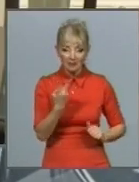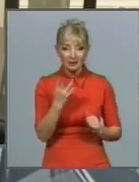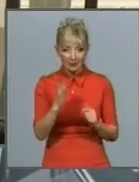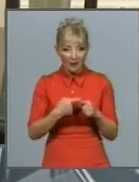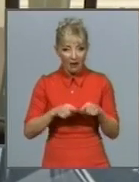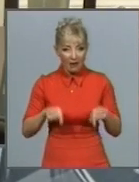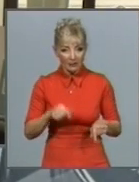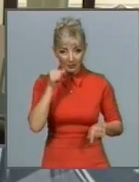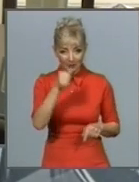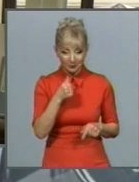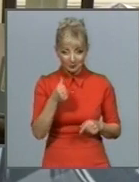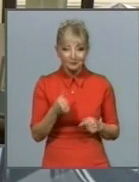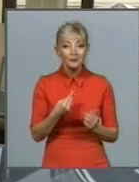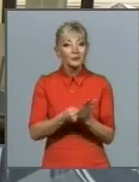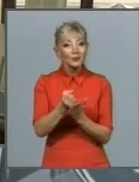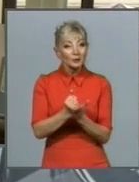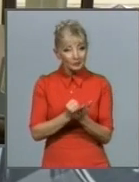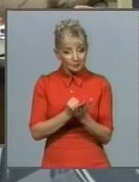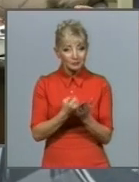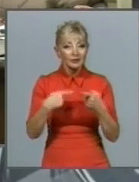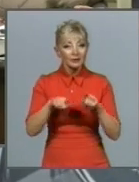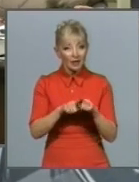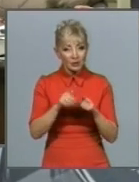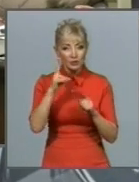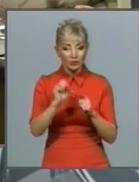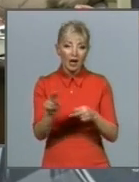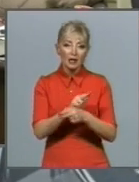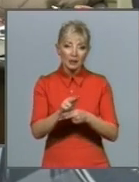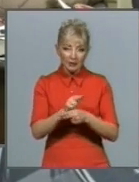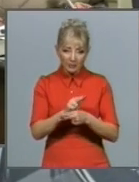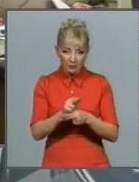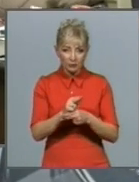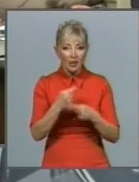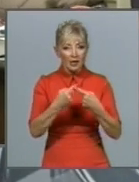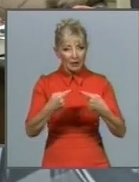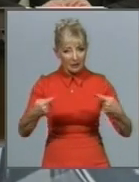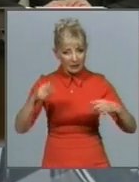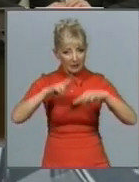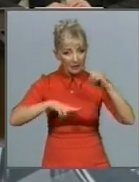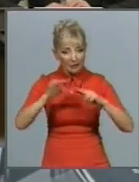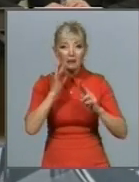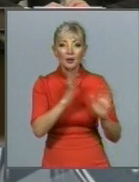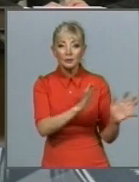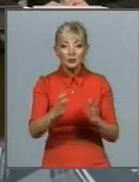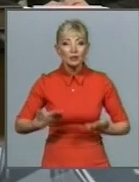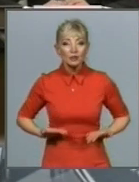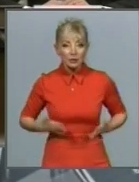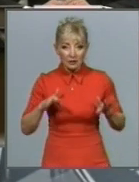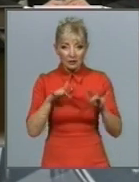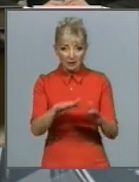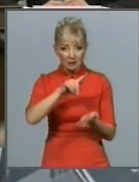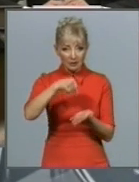году. Кошти з бюджету планують направити також на реконструкцію інфраструктурних об'єктів та забезпечення життєдіяльності